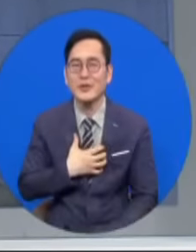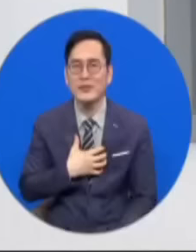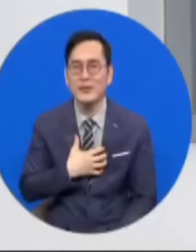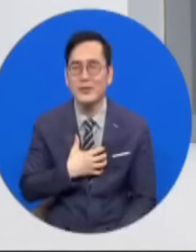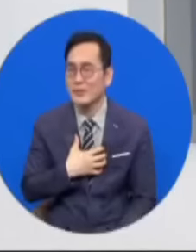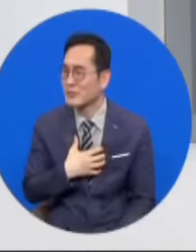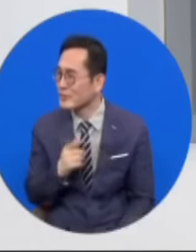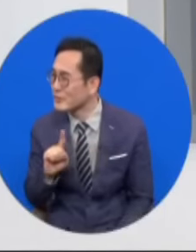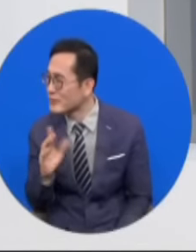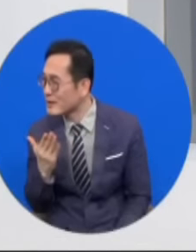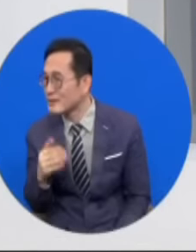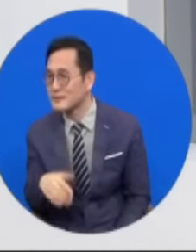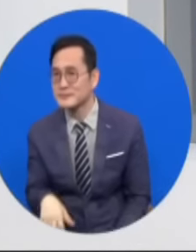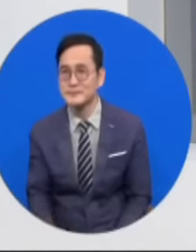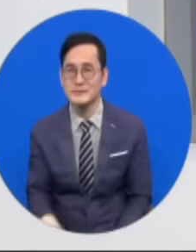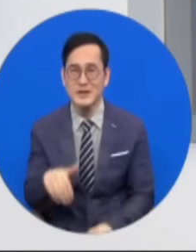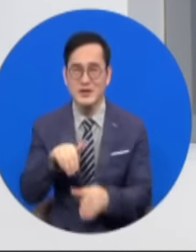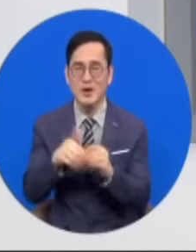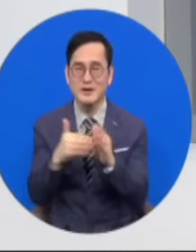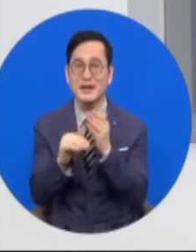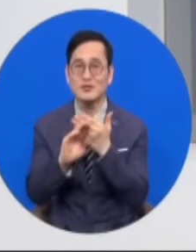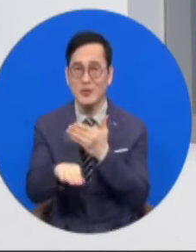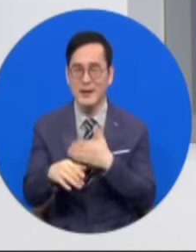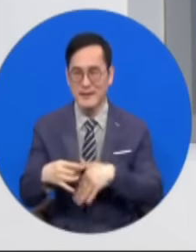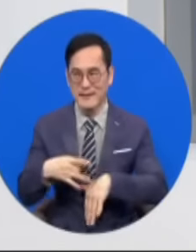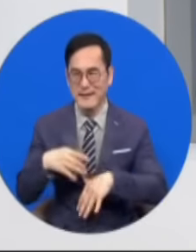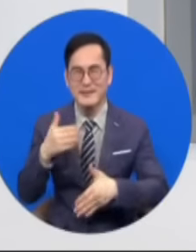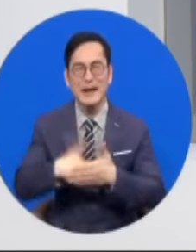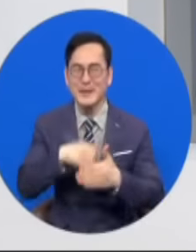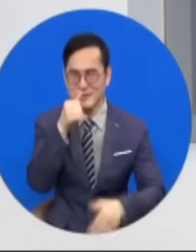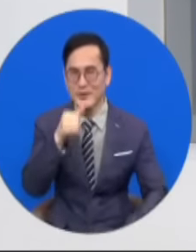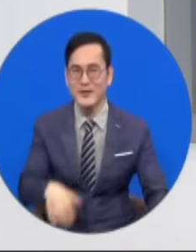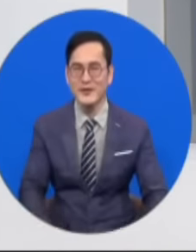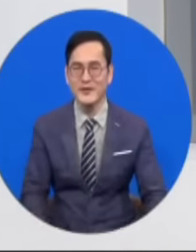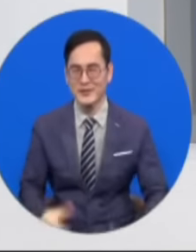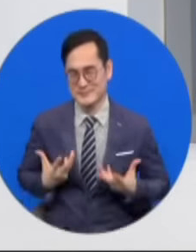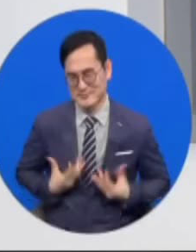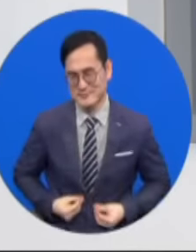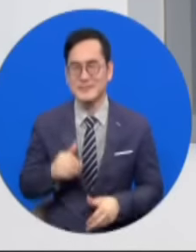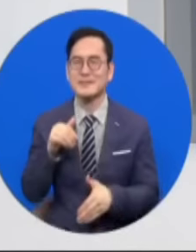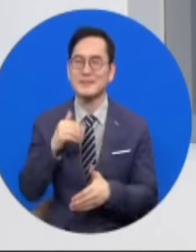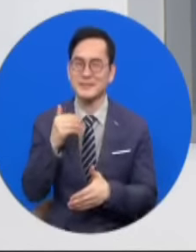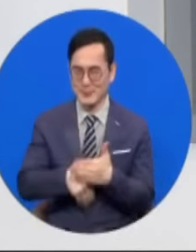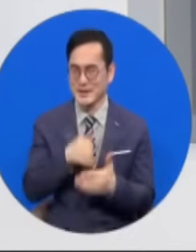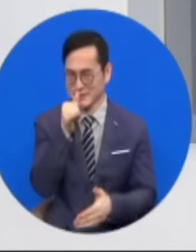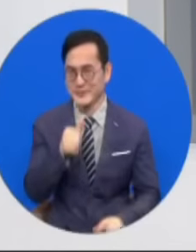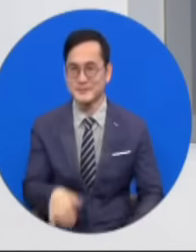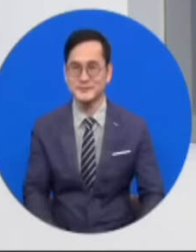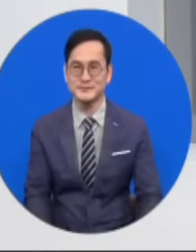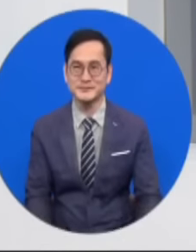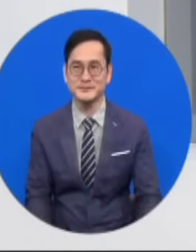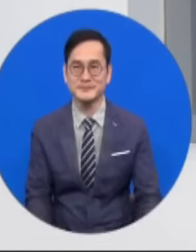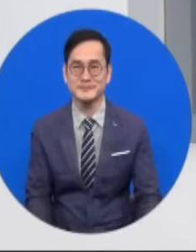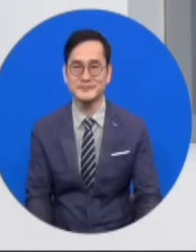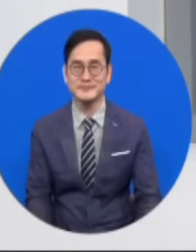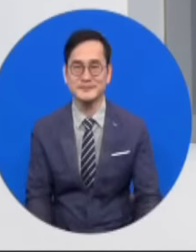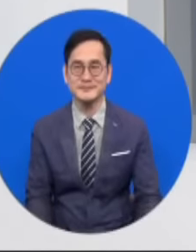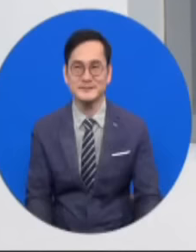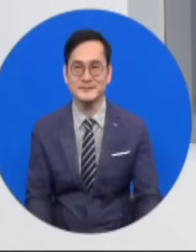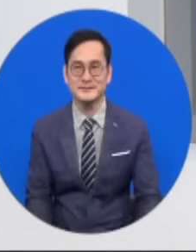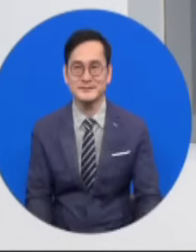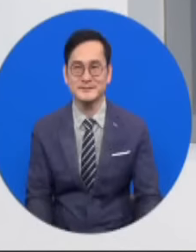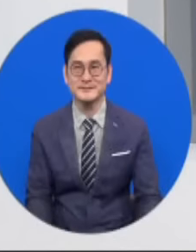선거 치르고 나면 앙금은 남습니다 금 보면은 이제 뭐 저는 뭐 저 지금 선거에